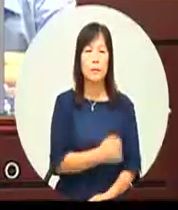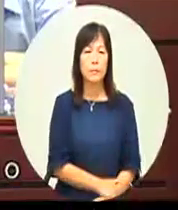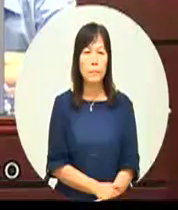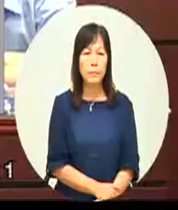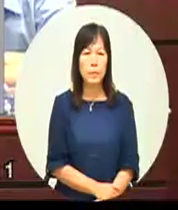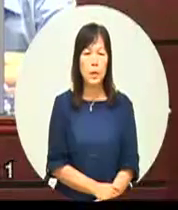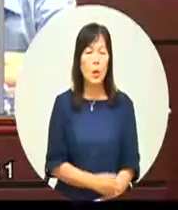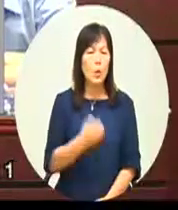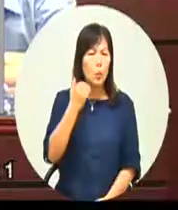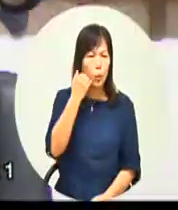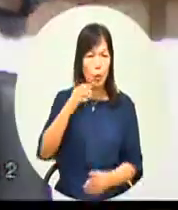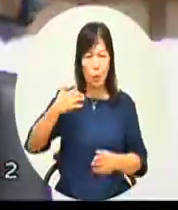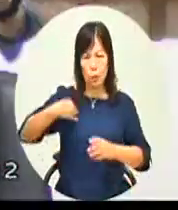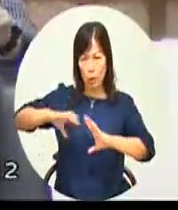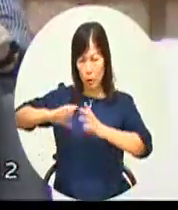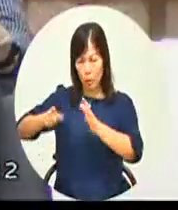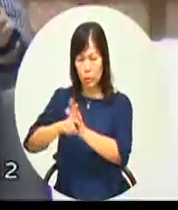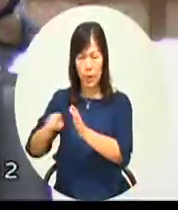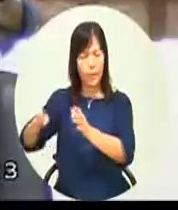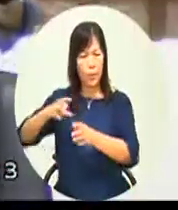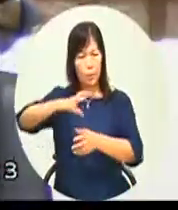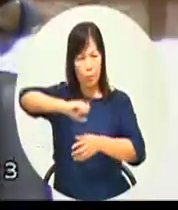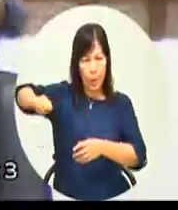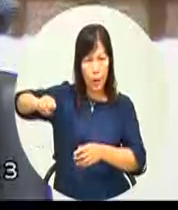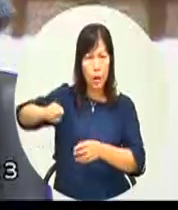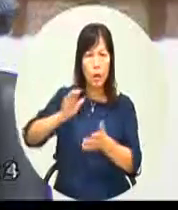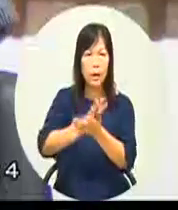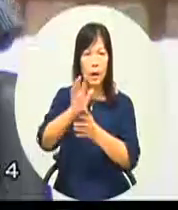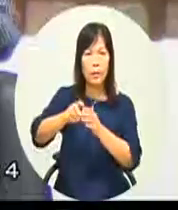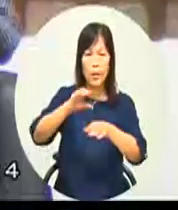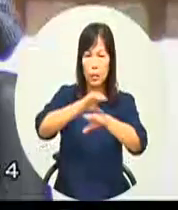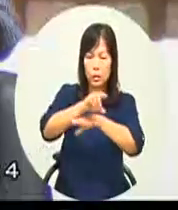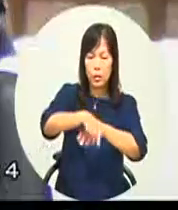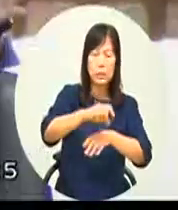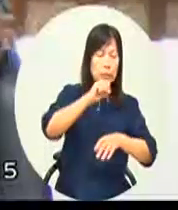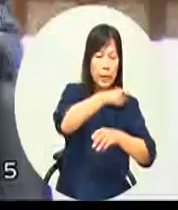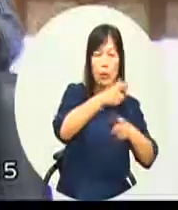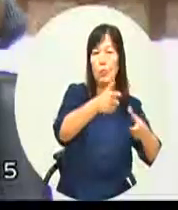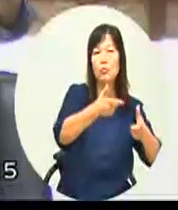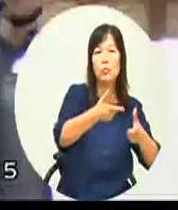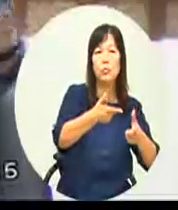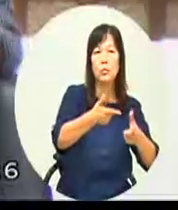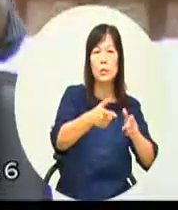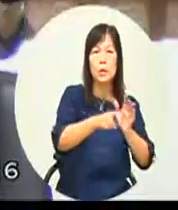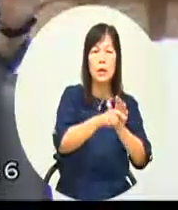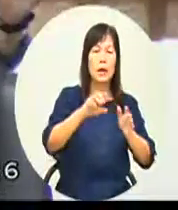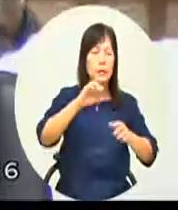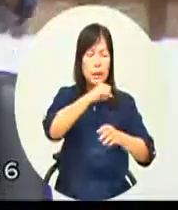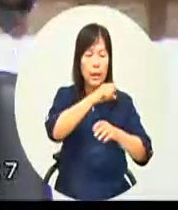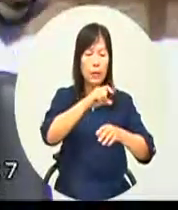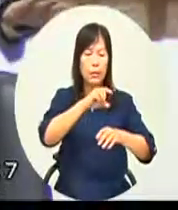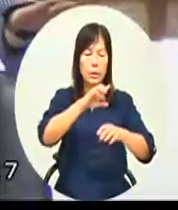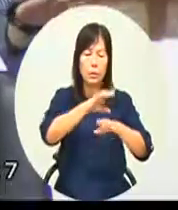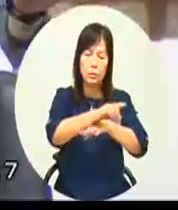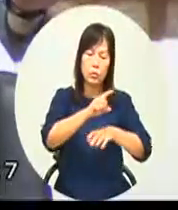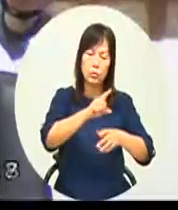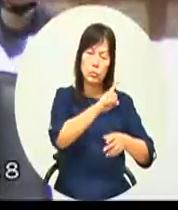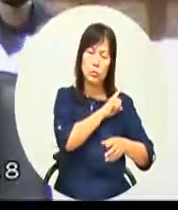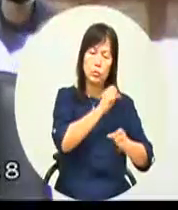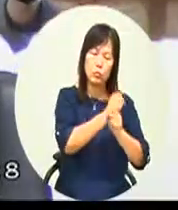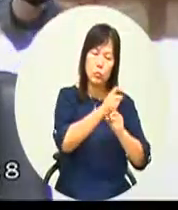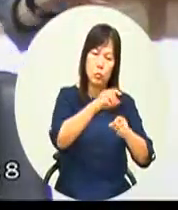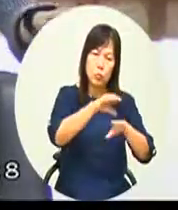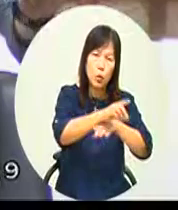如果万一是华国的这个厂商标走了，他用的车就不是台湾的车，就不是台湾自己生产的车，他有可能，譬如